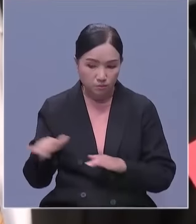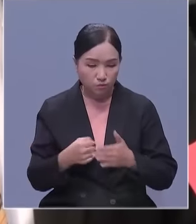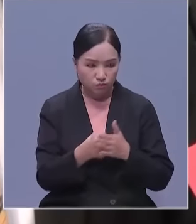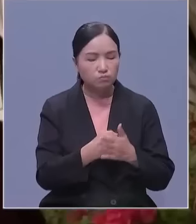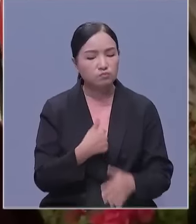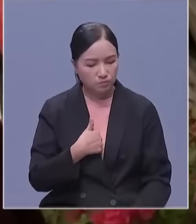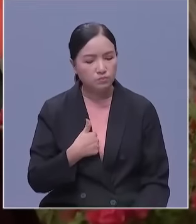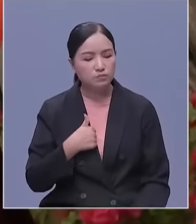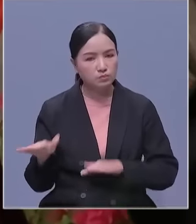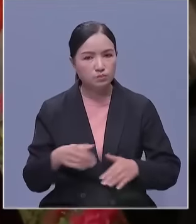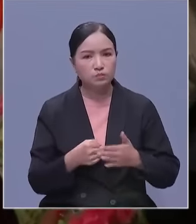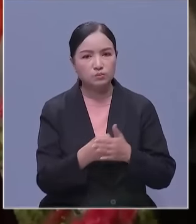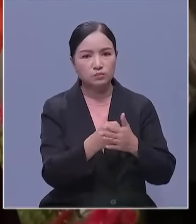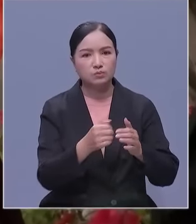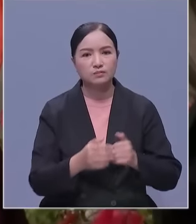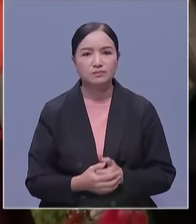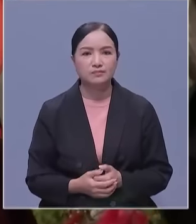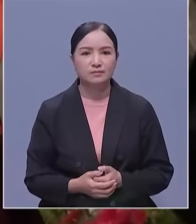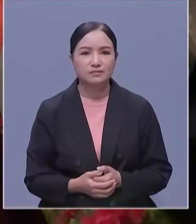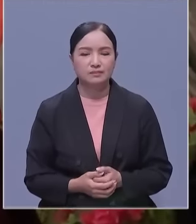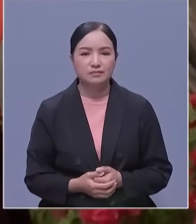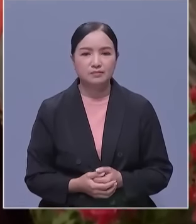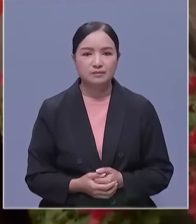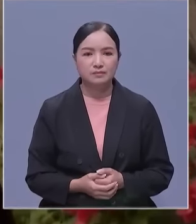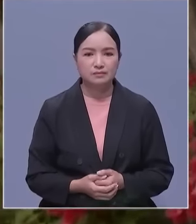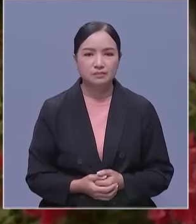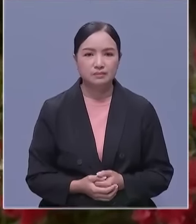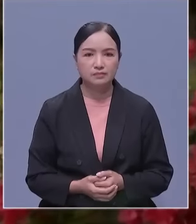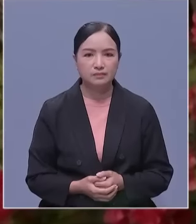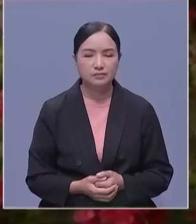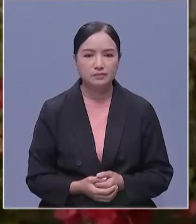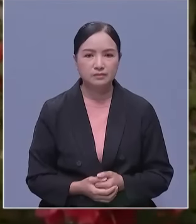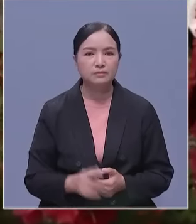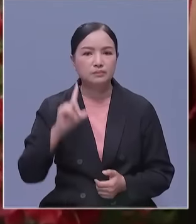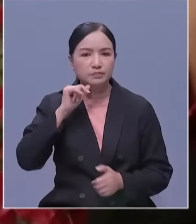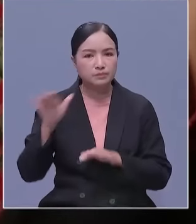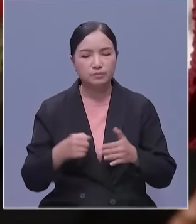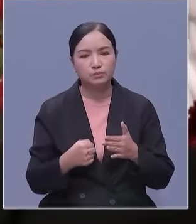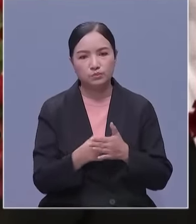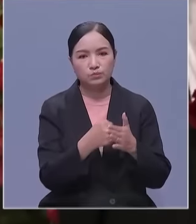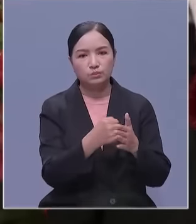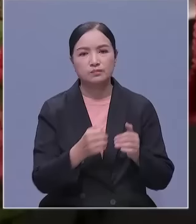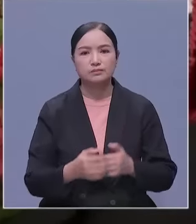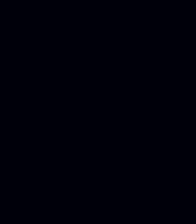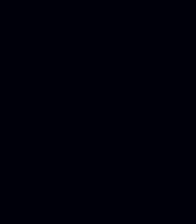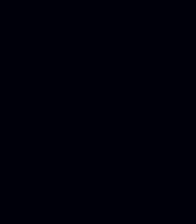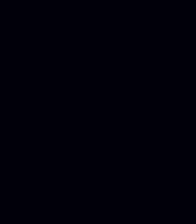สู้อยู่แล้ว ชัยวัฒน์ก ็ยืนยันว่าไม่กังวลอะไรนะคุณแม่ก็พร้อมสู้นะครับ ค่ะ